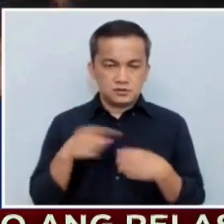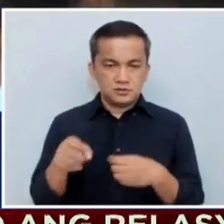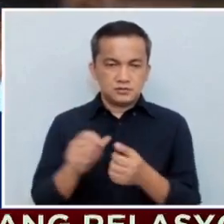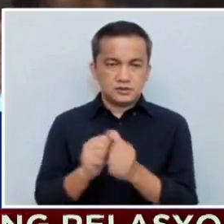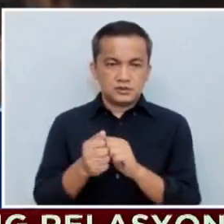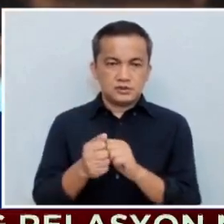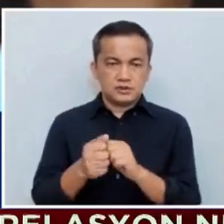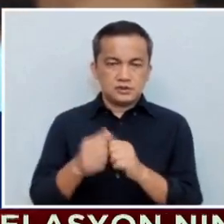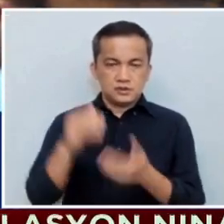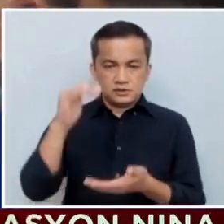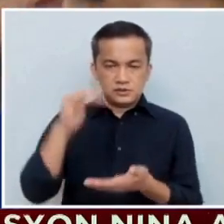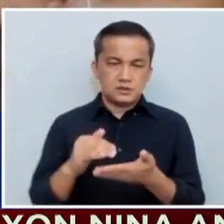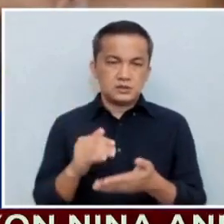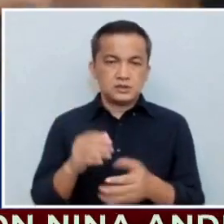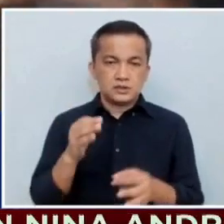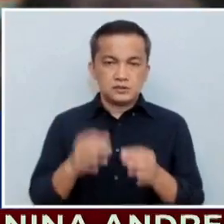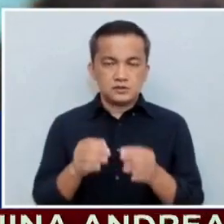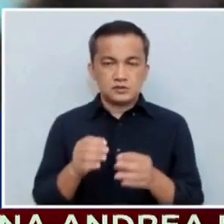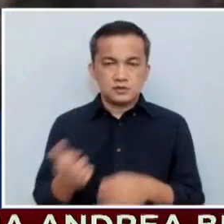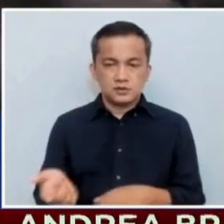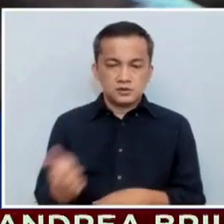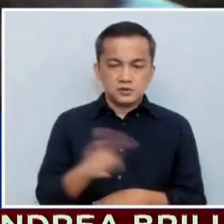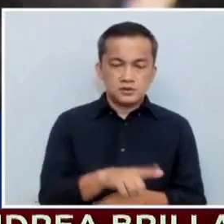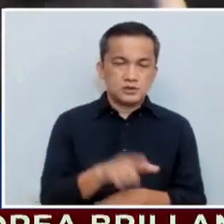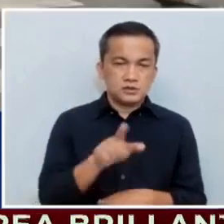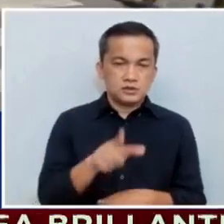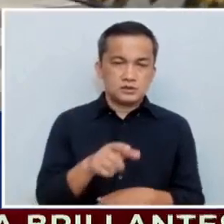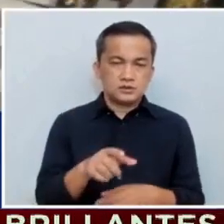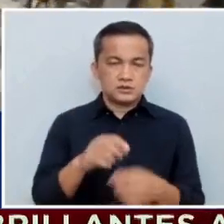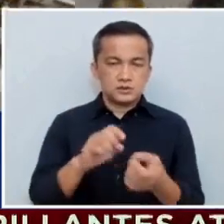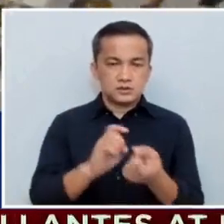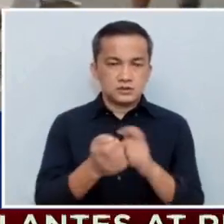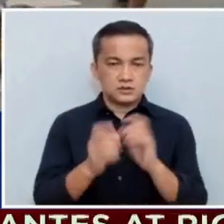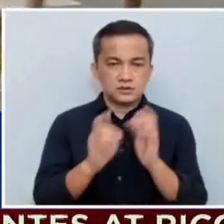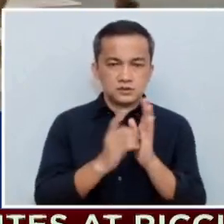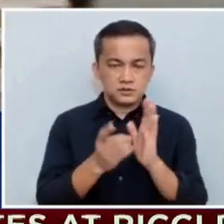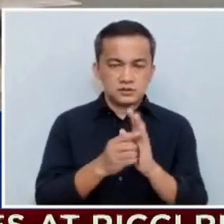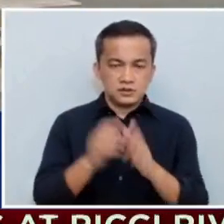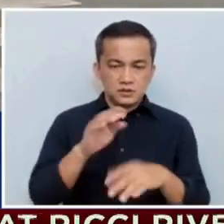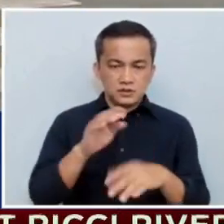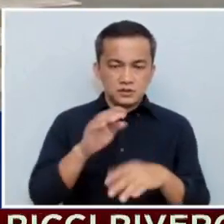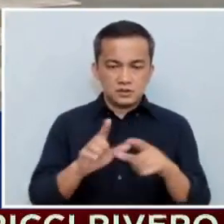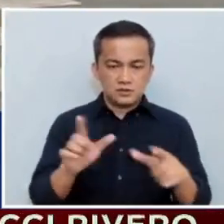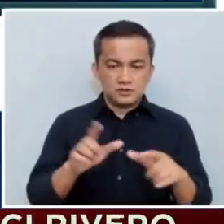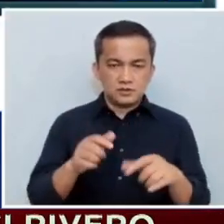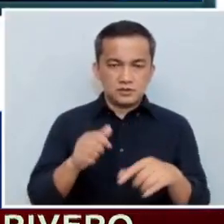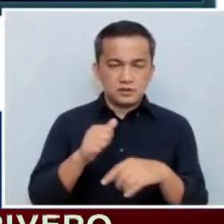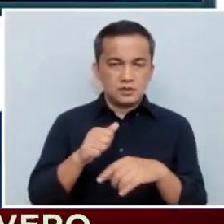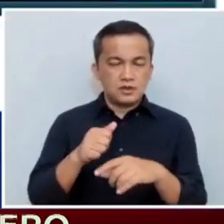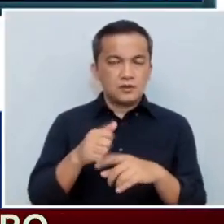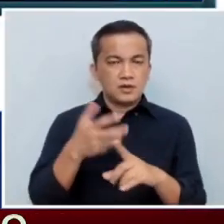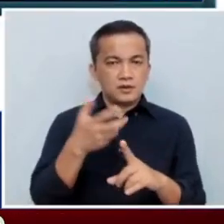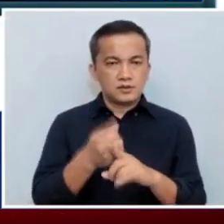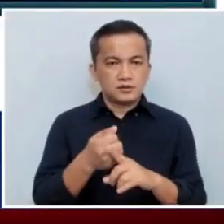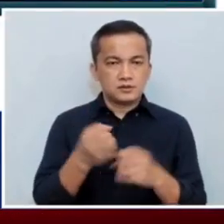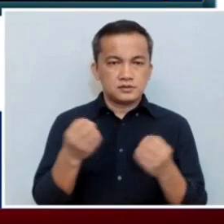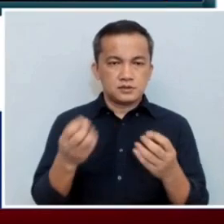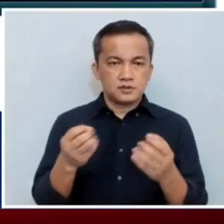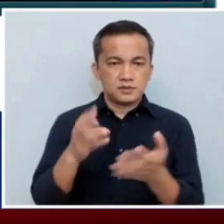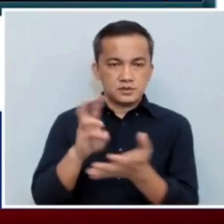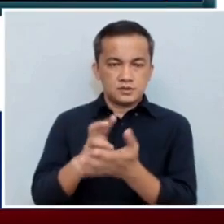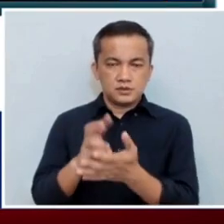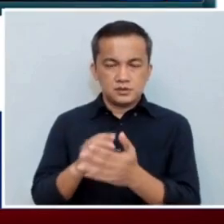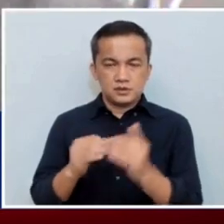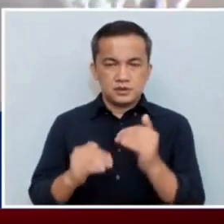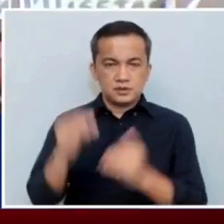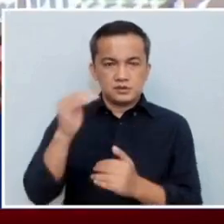de-escalated. If we shift to this kind of red definition, the alert level system will be affected. Therefore, a lot of areas will be escalated to